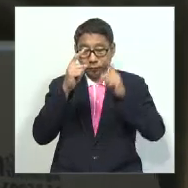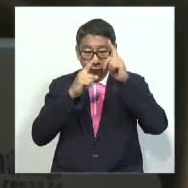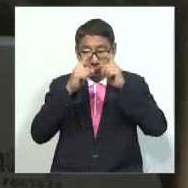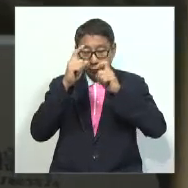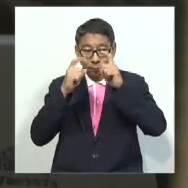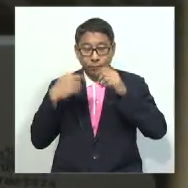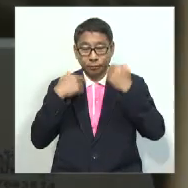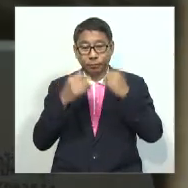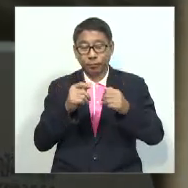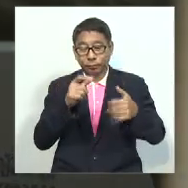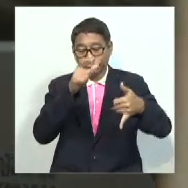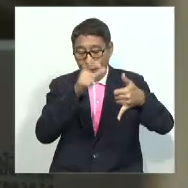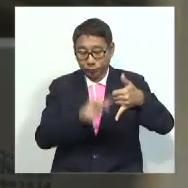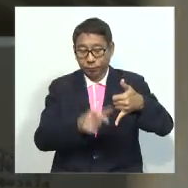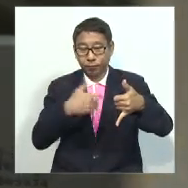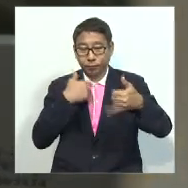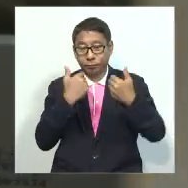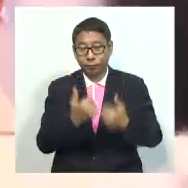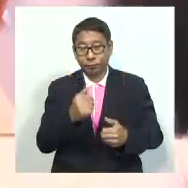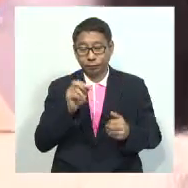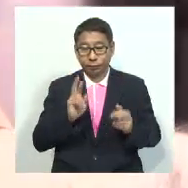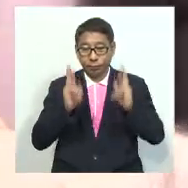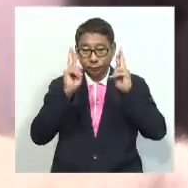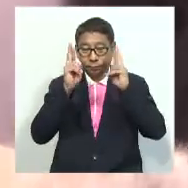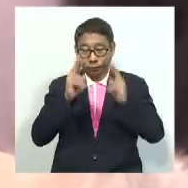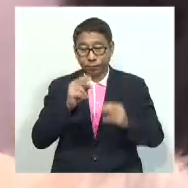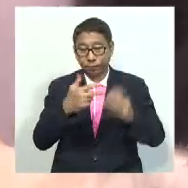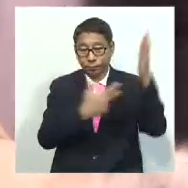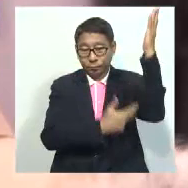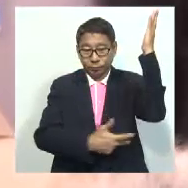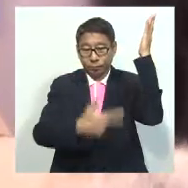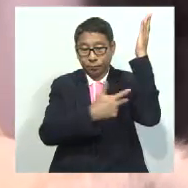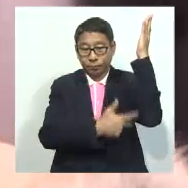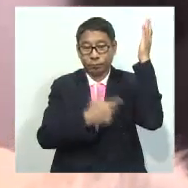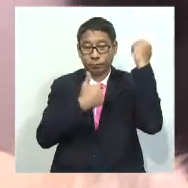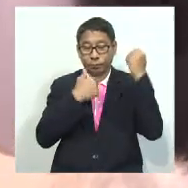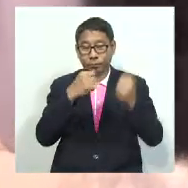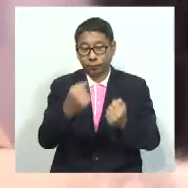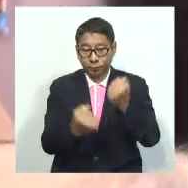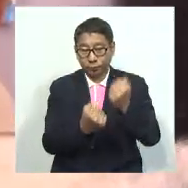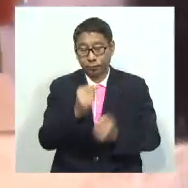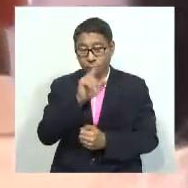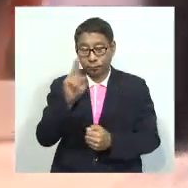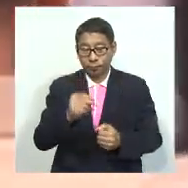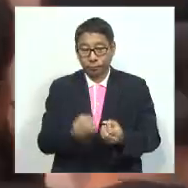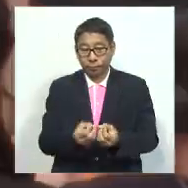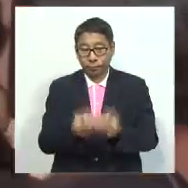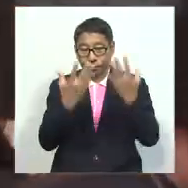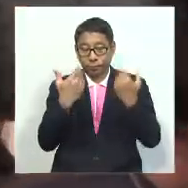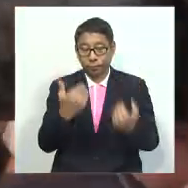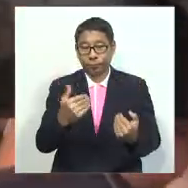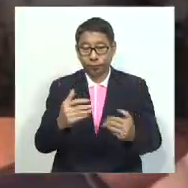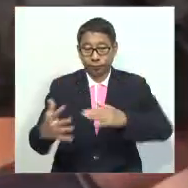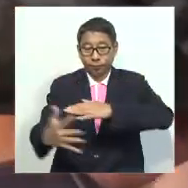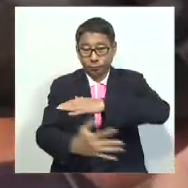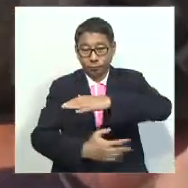าและมีพฤติกรรมคล้ายกับบุคคลเฝ้าระวังในพื้นที่3จังหวัดชายแดนภาคใต้อีกทั้งรถที่นำมาใช้ในการประกอบระเบิดเป็นร